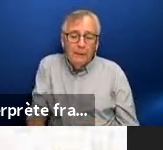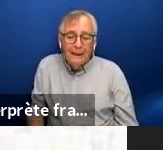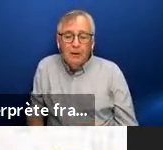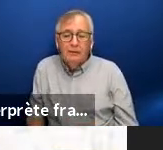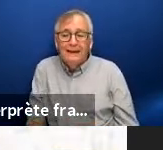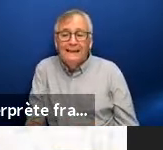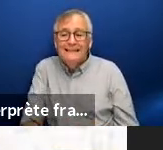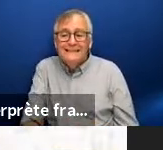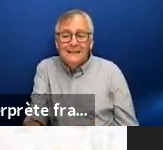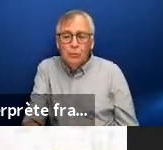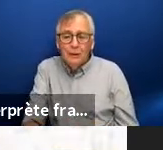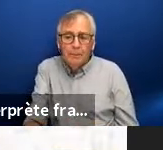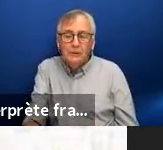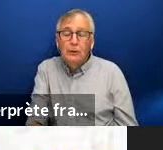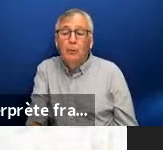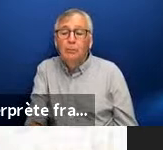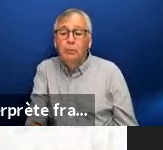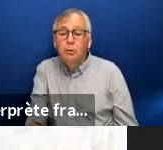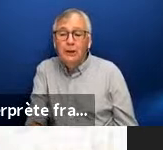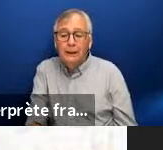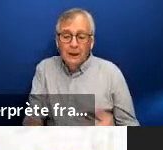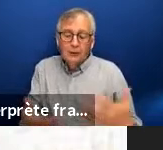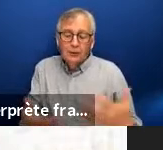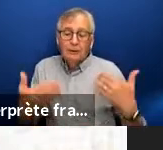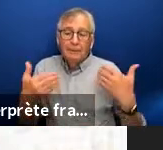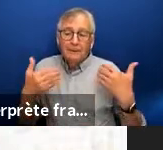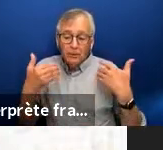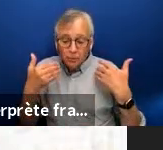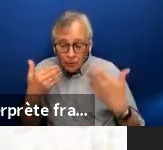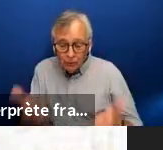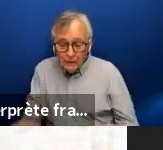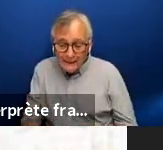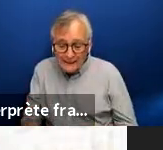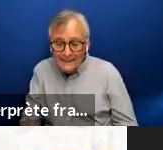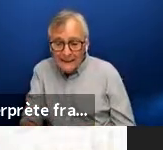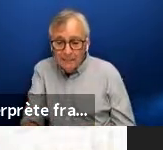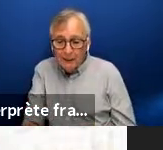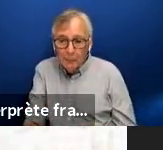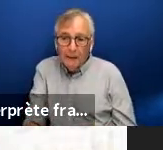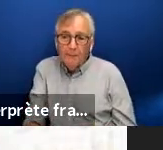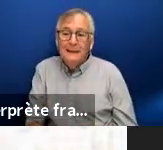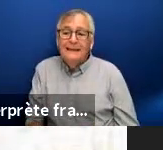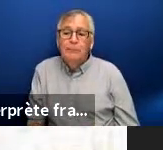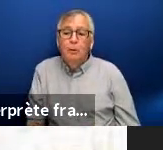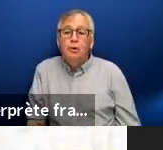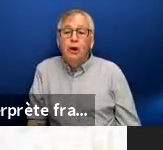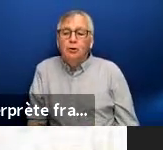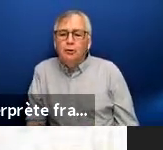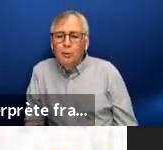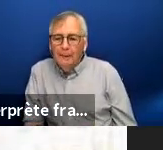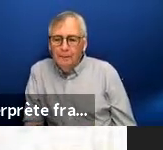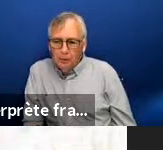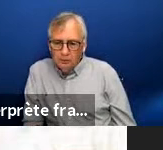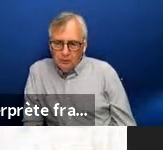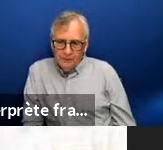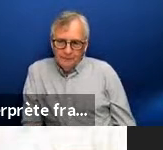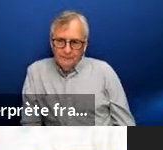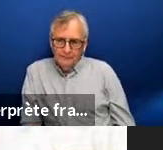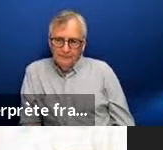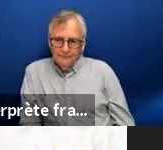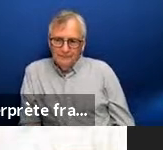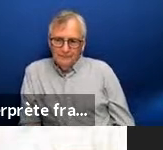prendre un papier, le faire glisser sous la porte et le bouger. Donc, la personne sourde va être attirée par un papier qui bouge sous la